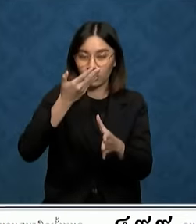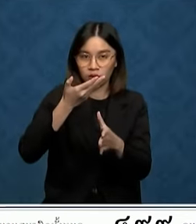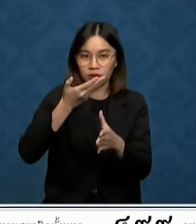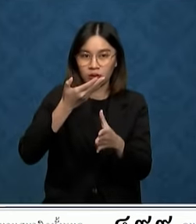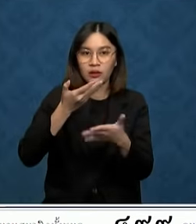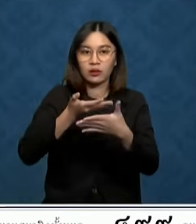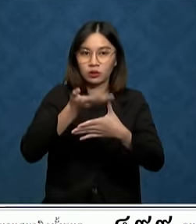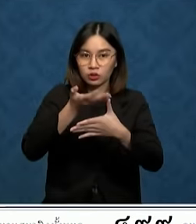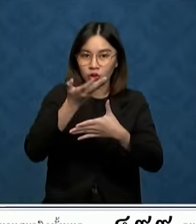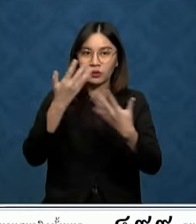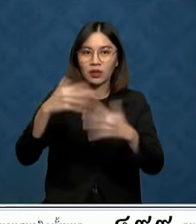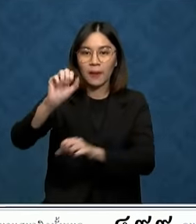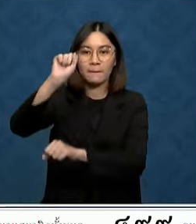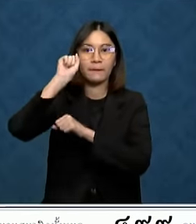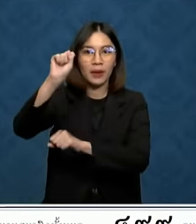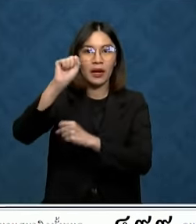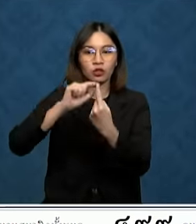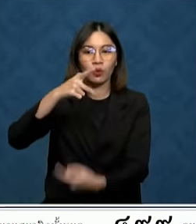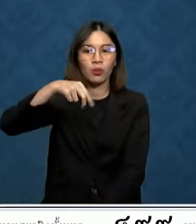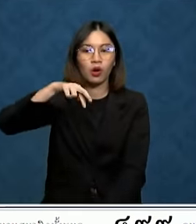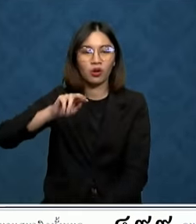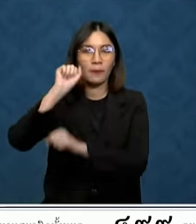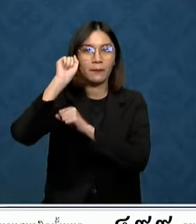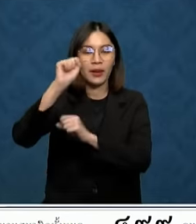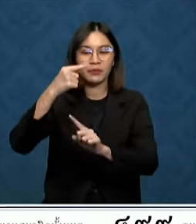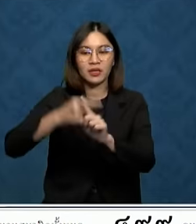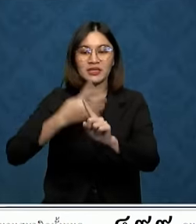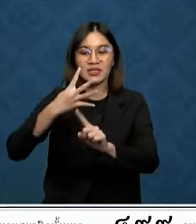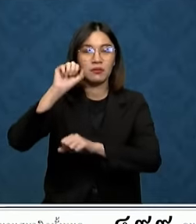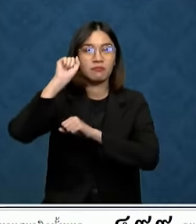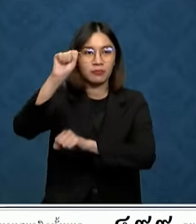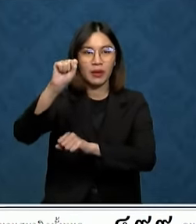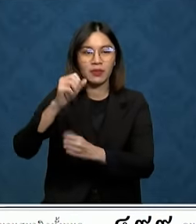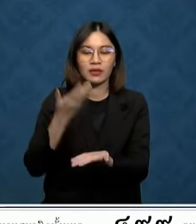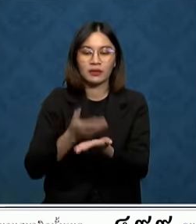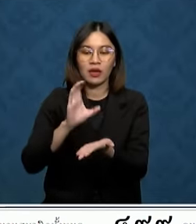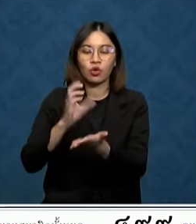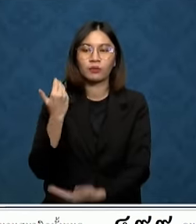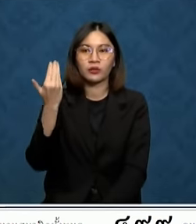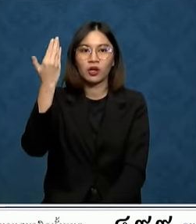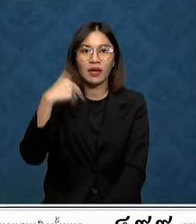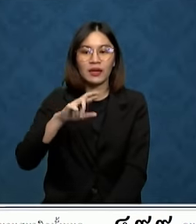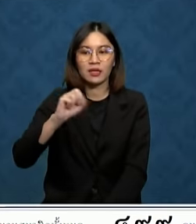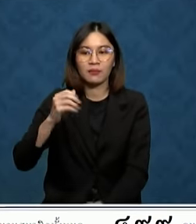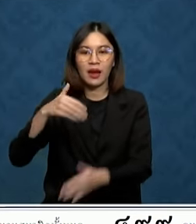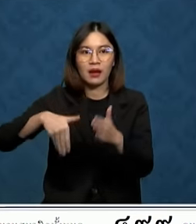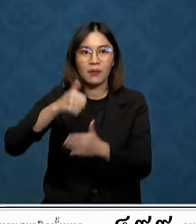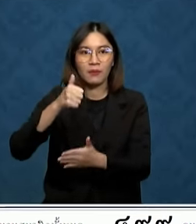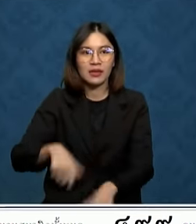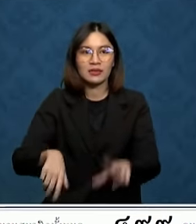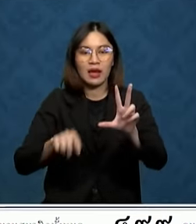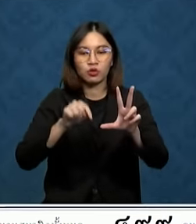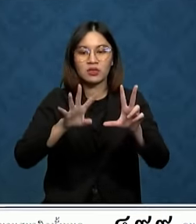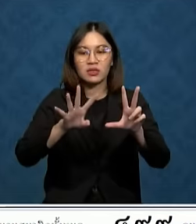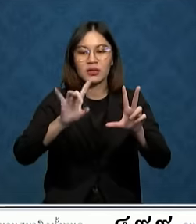เอิ่มประกาศลงในราชกิจจาไปเมื่อเดือนเมษายนนี่เองนะคะงบประมาณตอนนั้นสภาอนุวัติไป 3.48ล้านล้าน